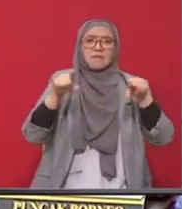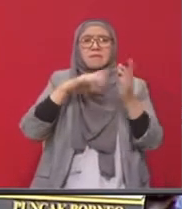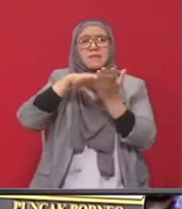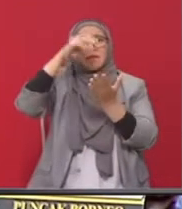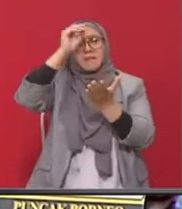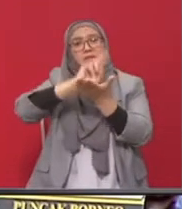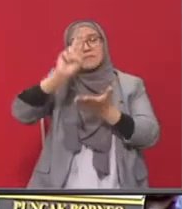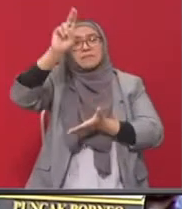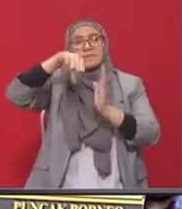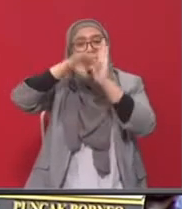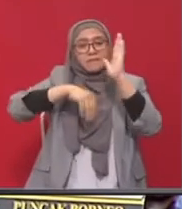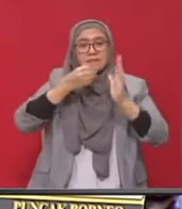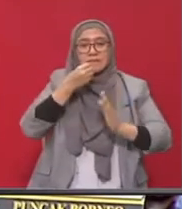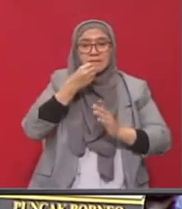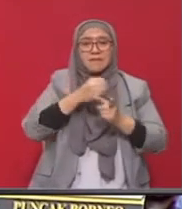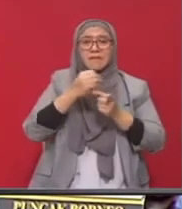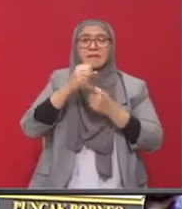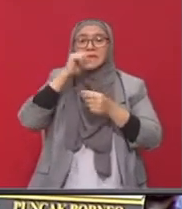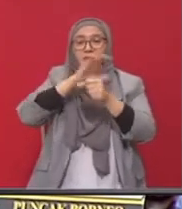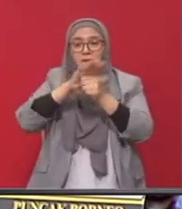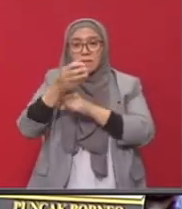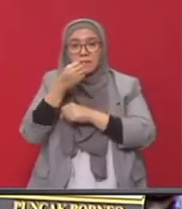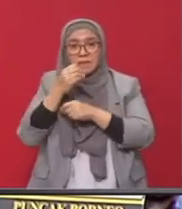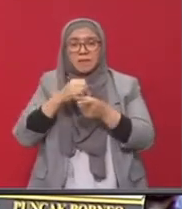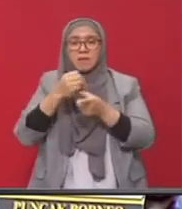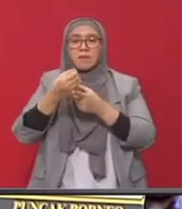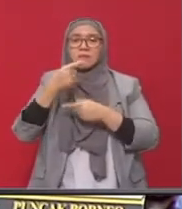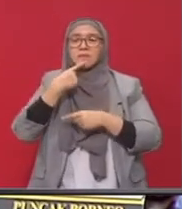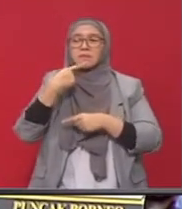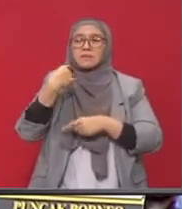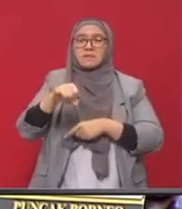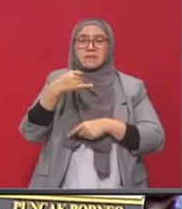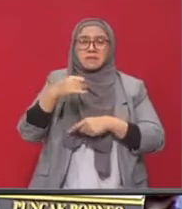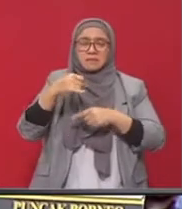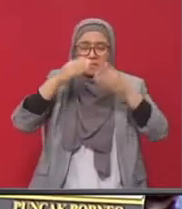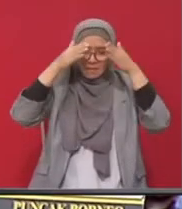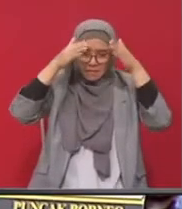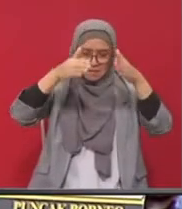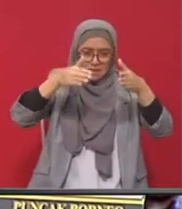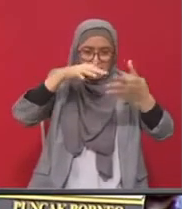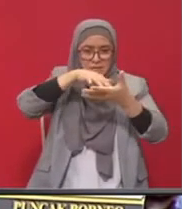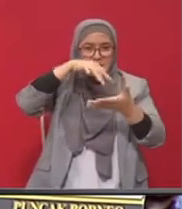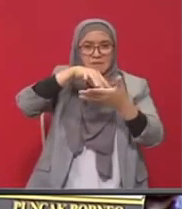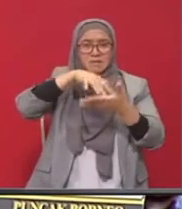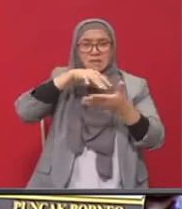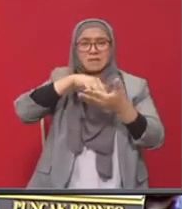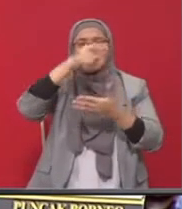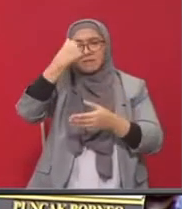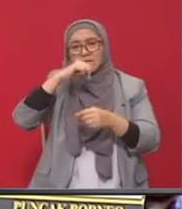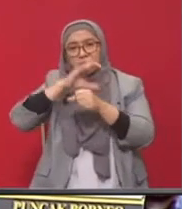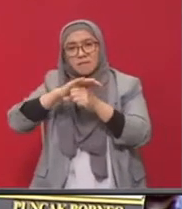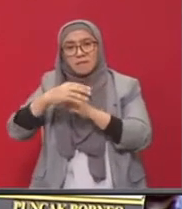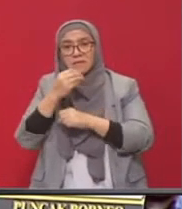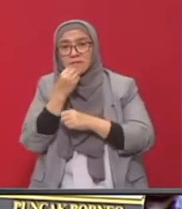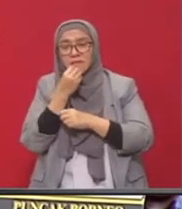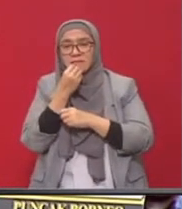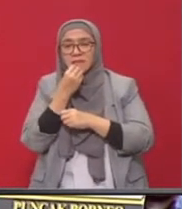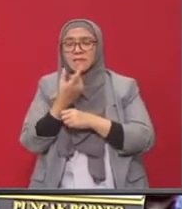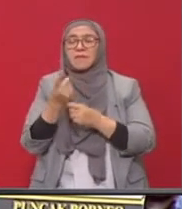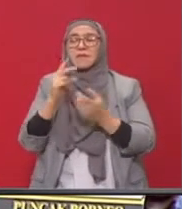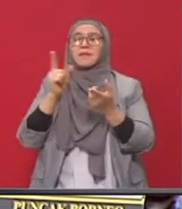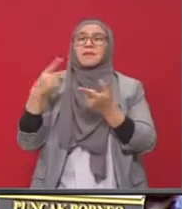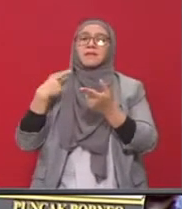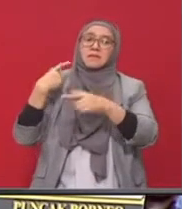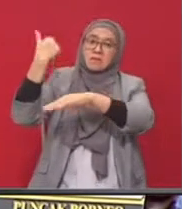makanan tak cuma kandang letak mampu memberi tumpang pada pendeta mereka Jadi itu tubuhku bank siswa untuk